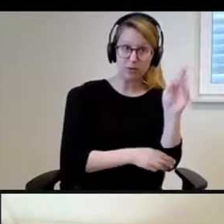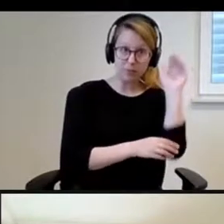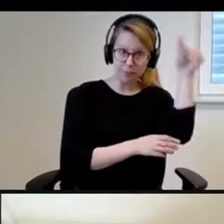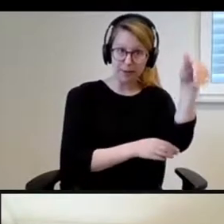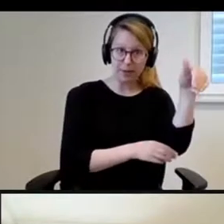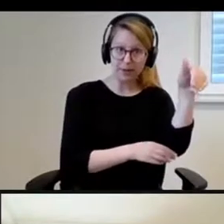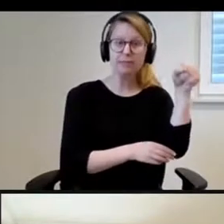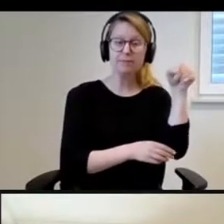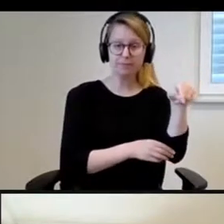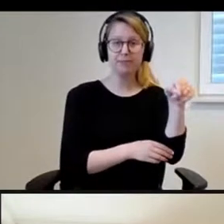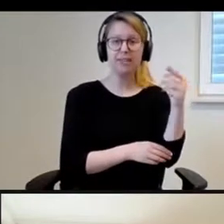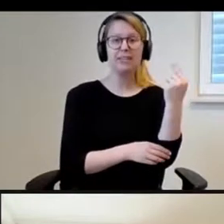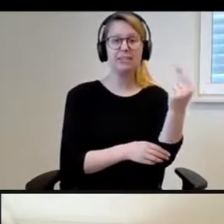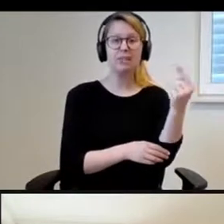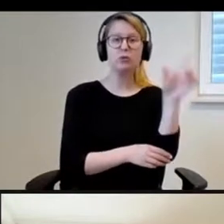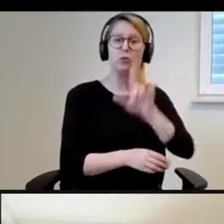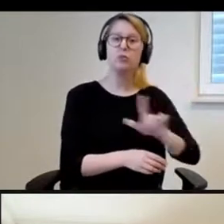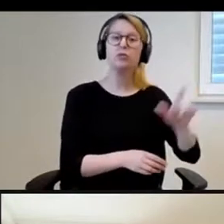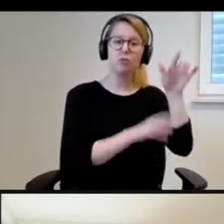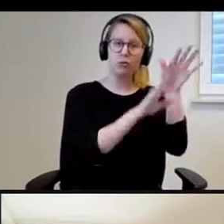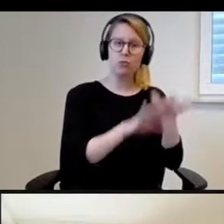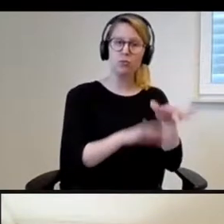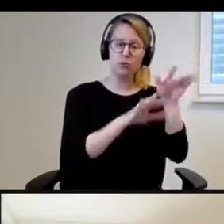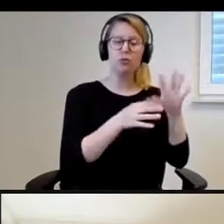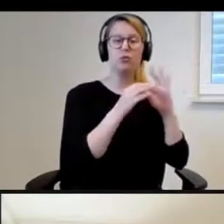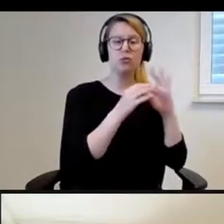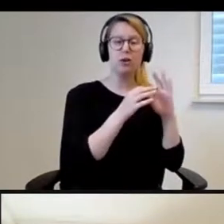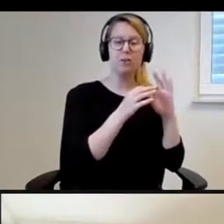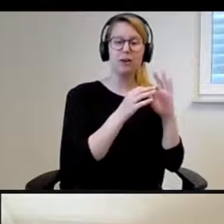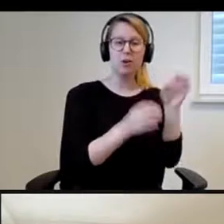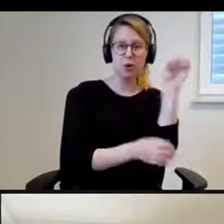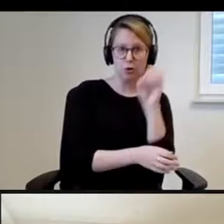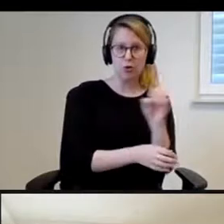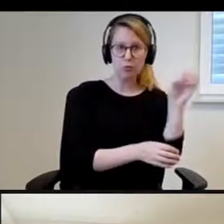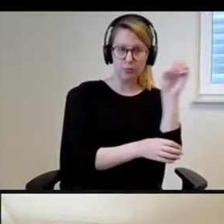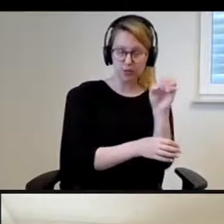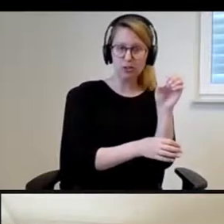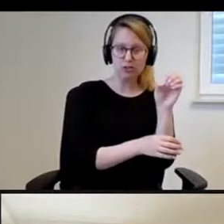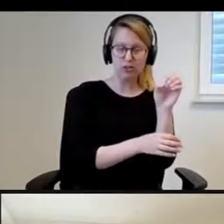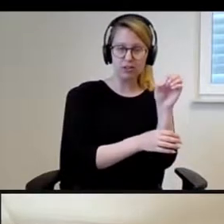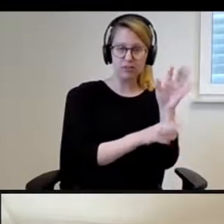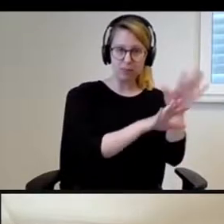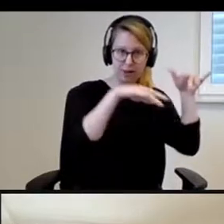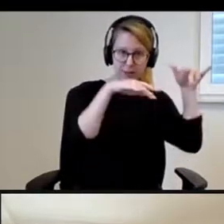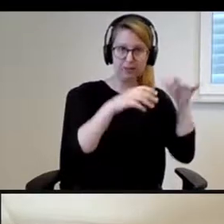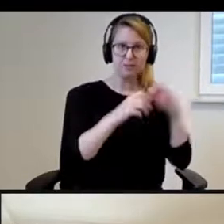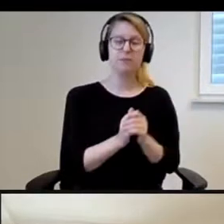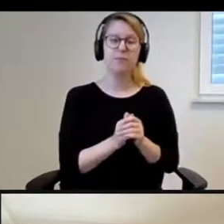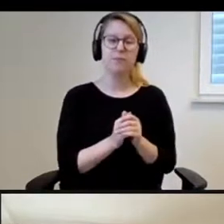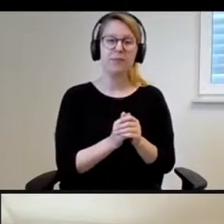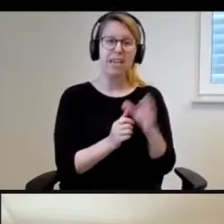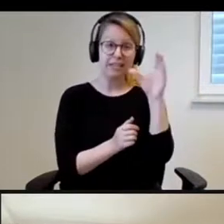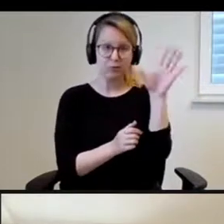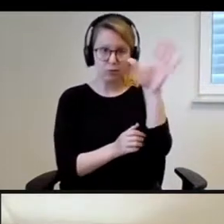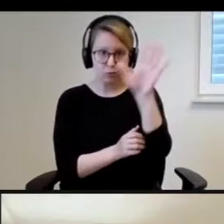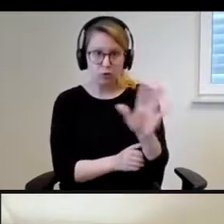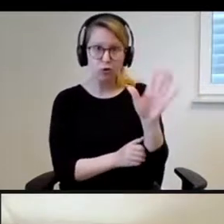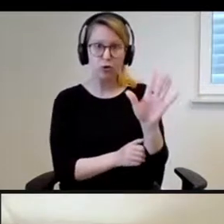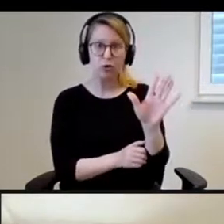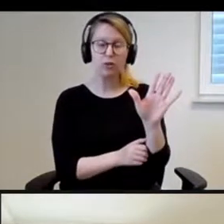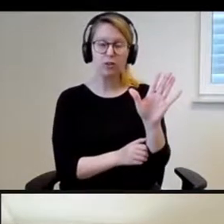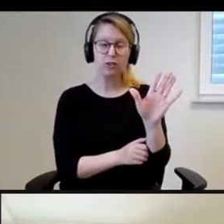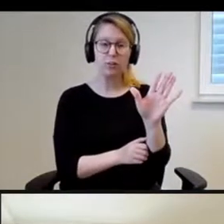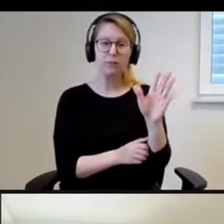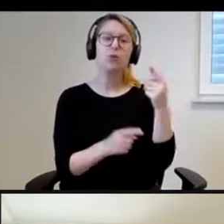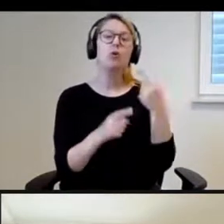Parlement européen, représenté par Monsieur Christophe Schröder, et le Centre européen des consommateurs du